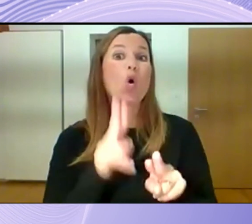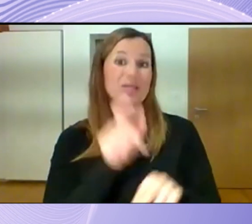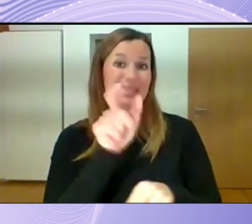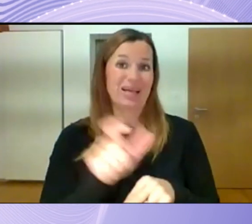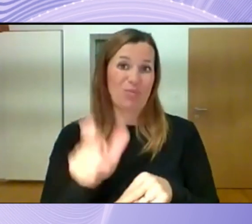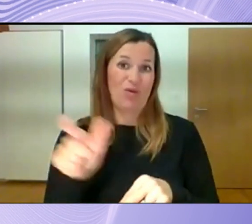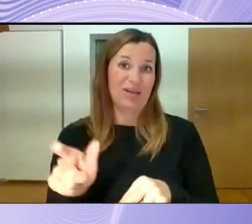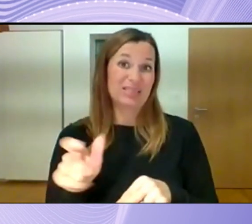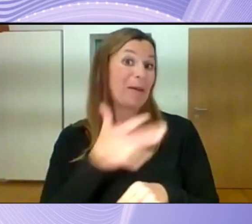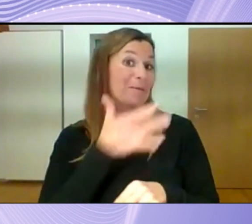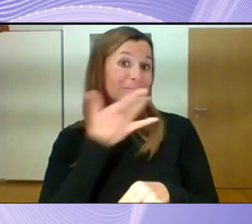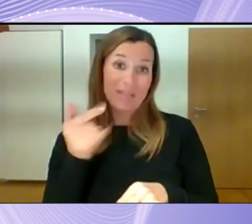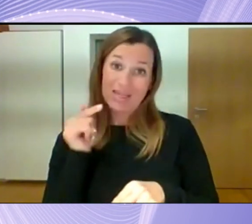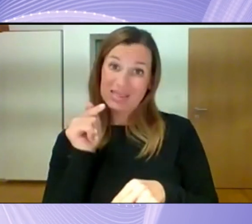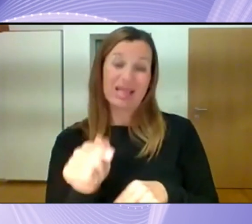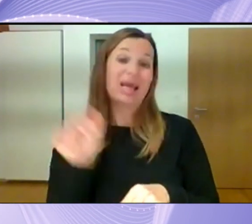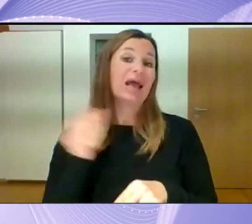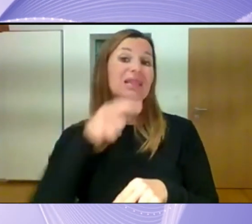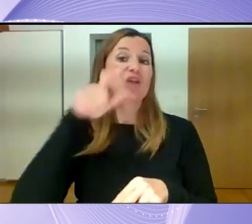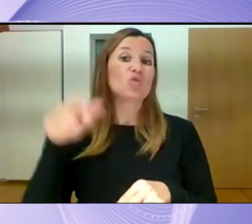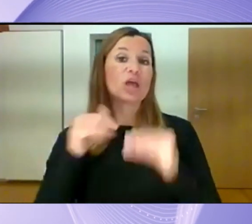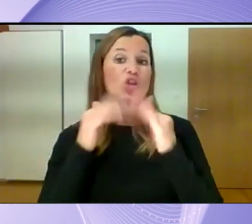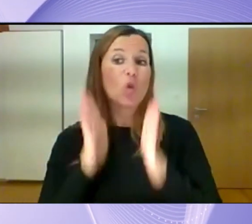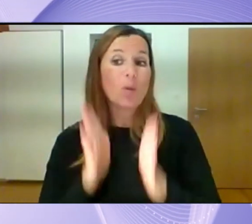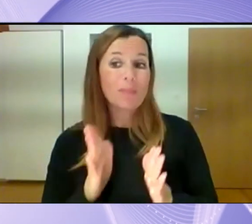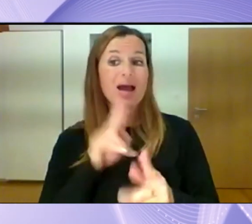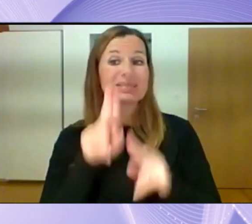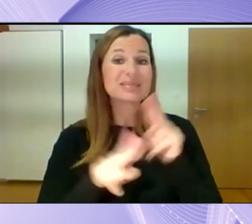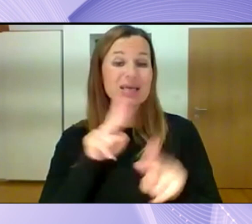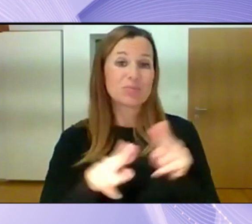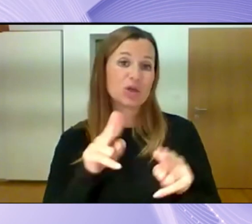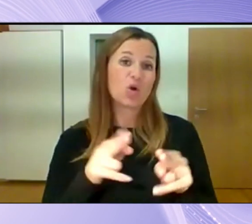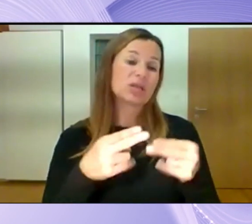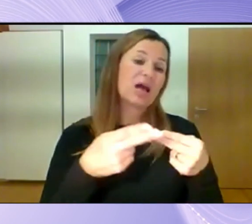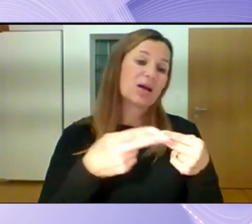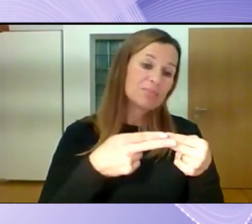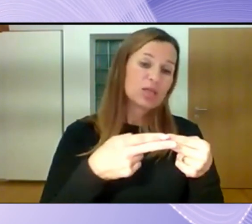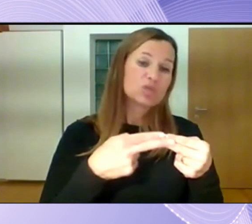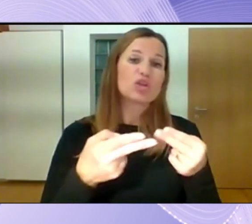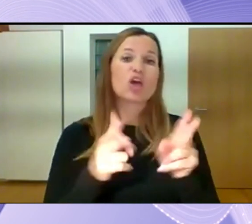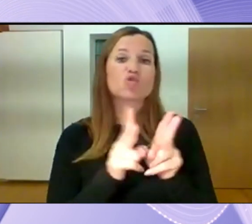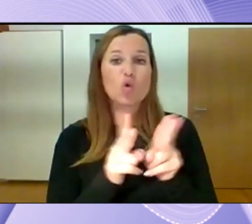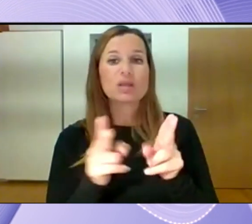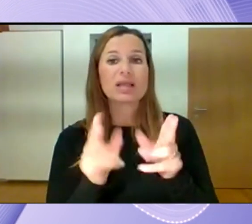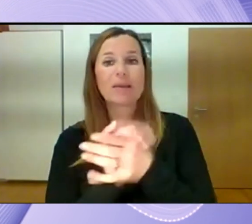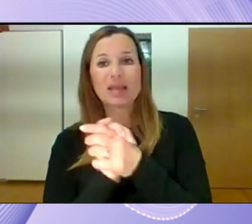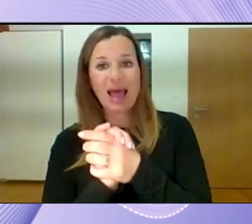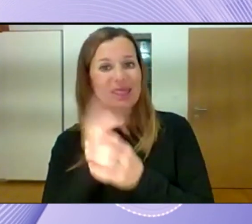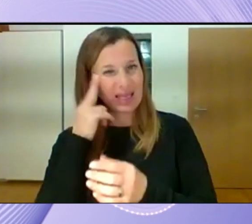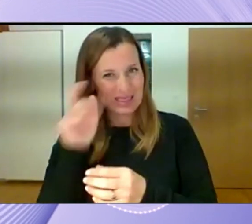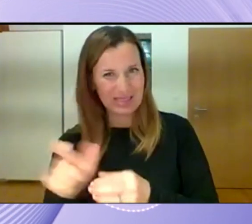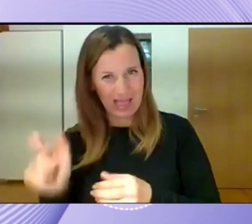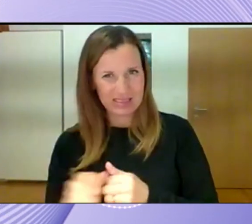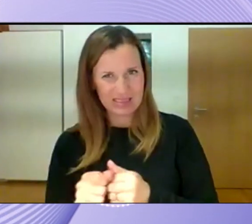ljudje doma skrbijo za svoje bližnje, se pravi sorodnike, prijatelje, znance. Ne finančno,